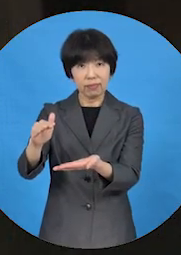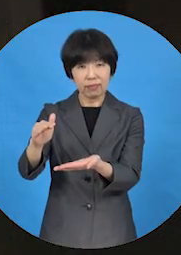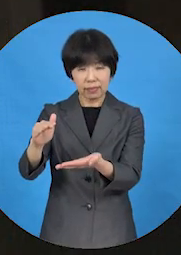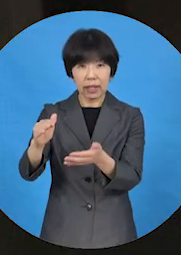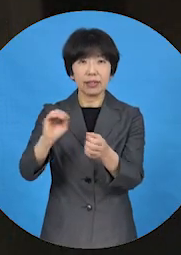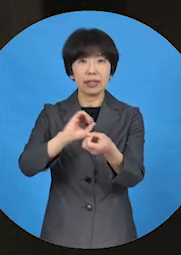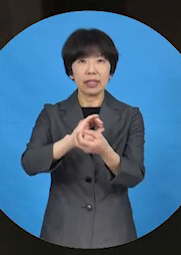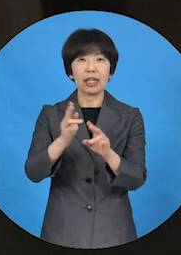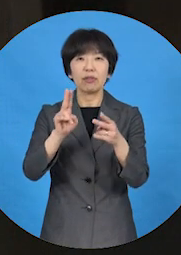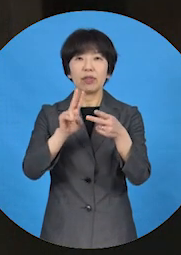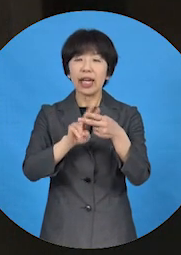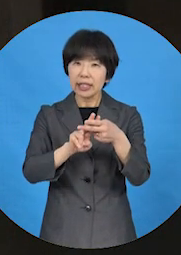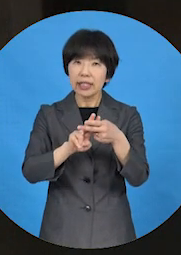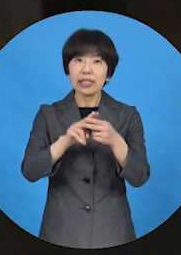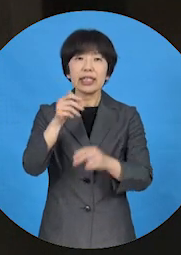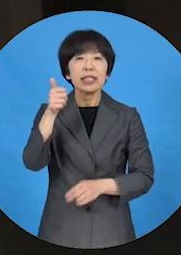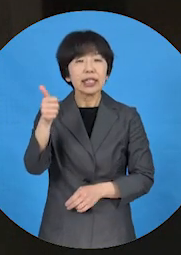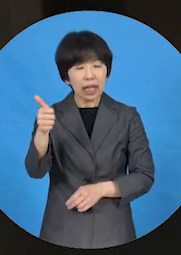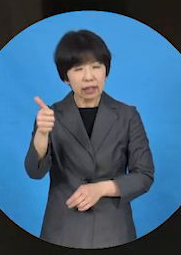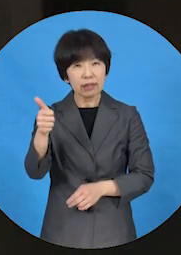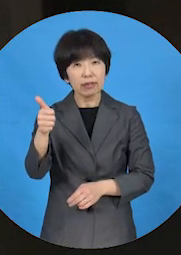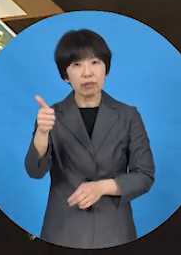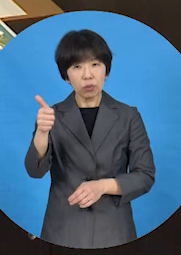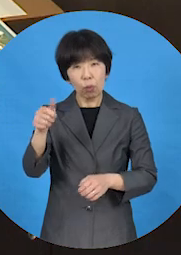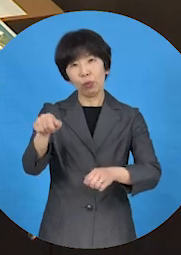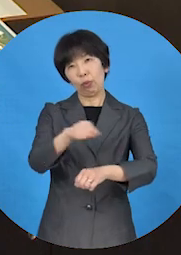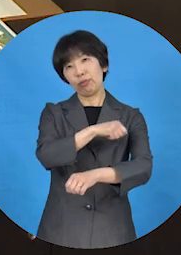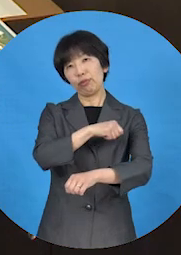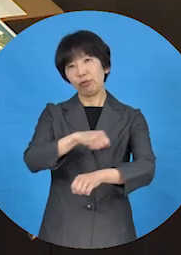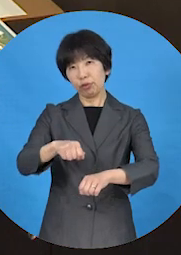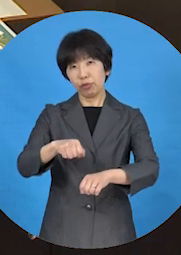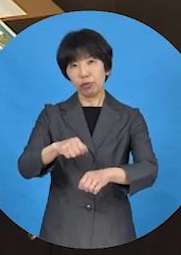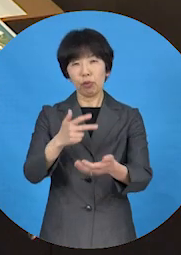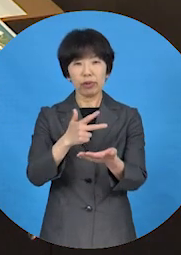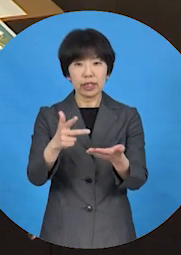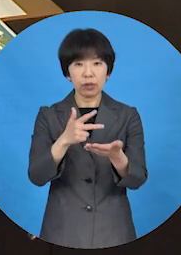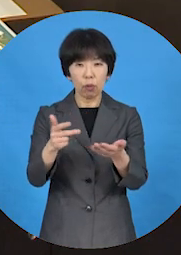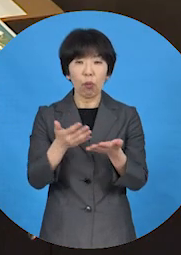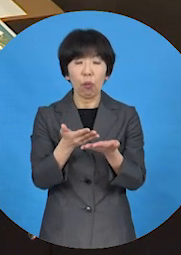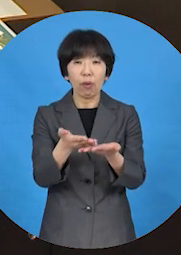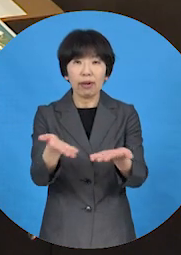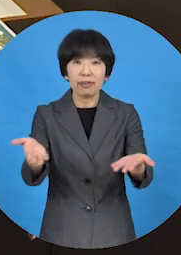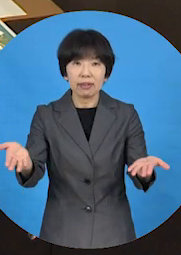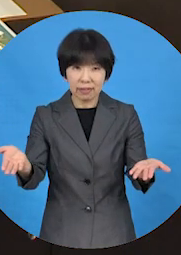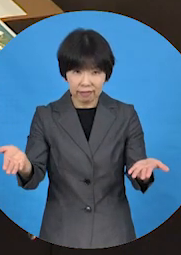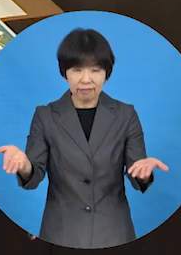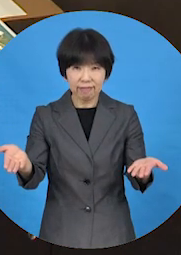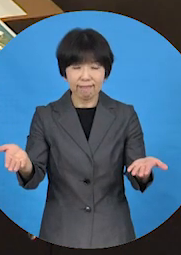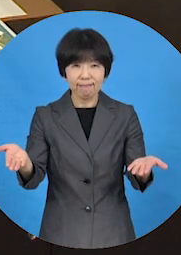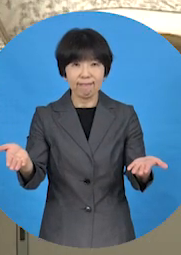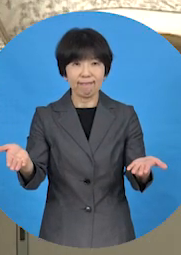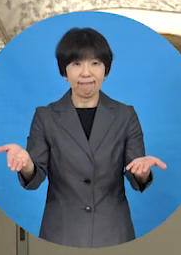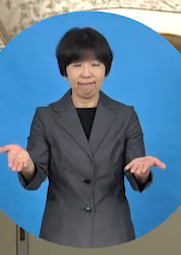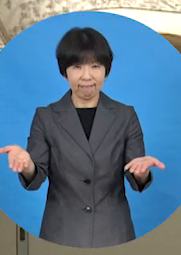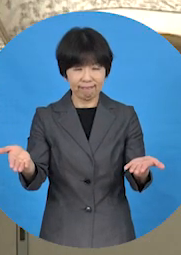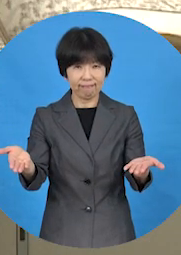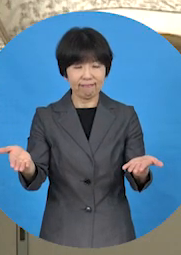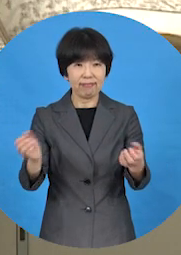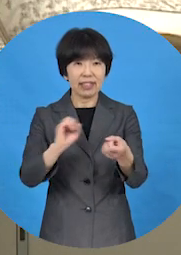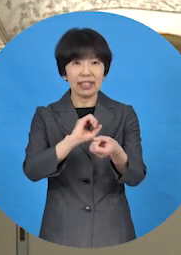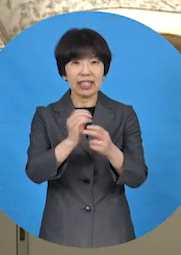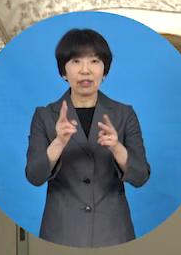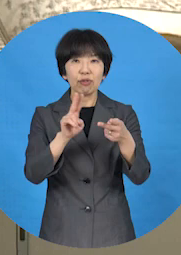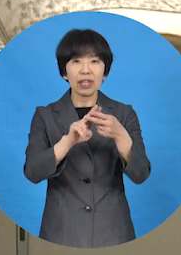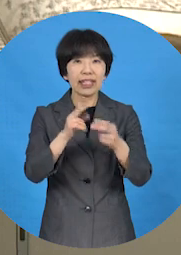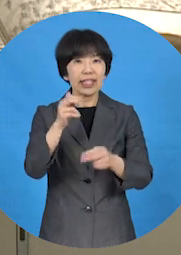んを特集するコーナーを設置しております。 ここは本当に区ならではのコーナーといった感じですね。はい、